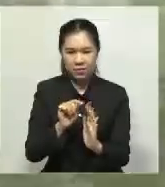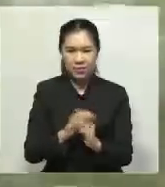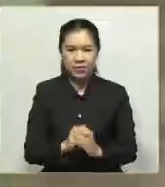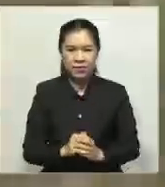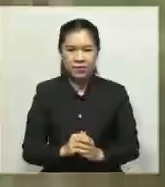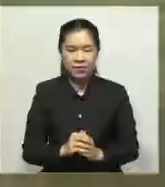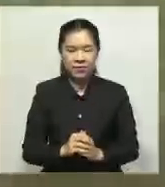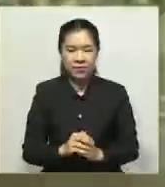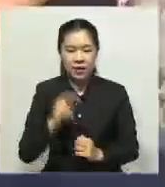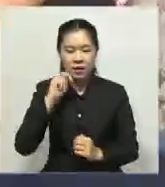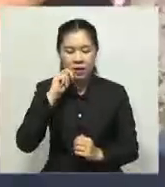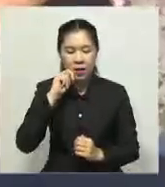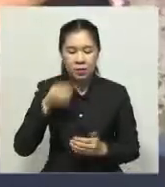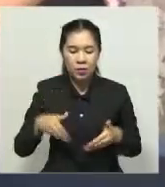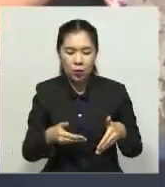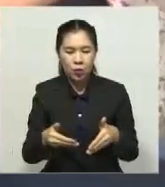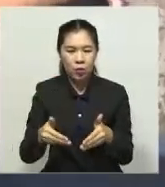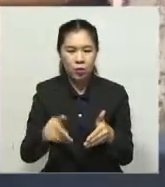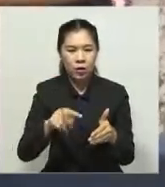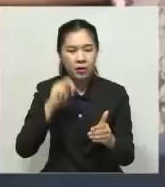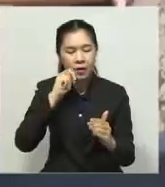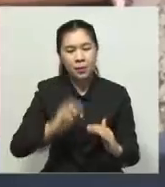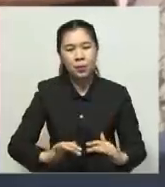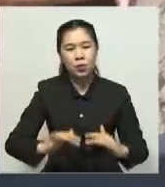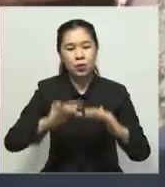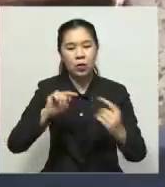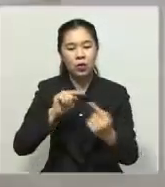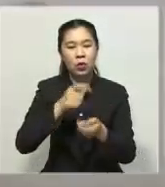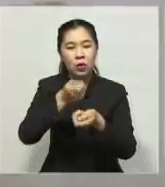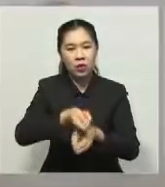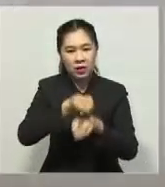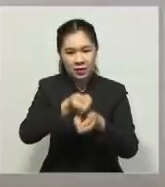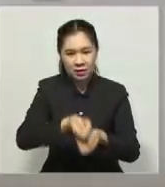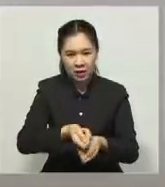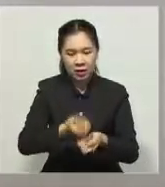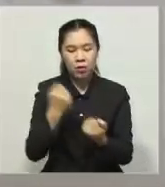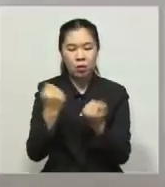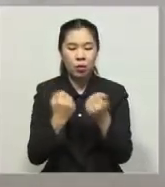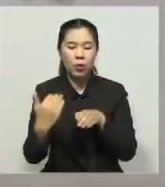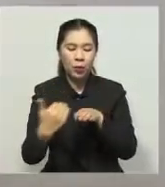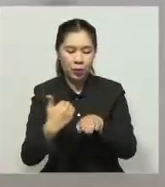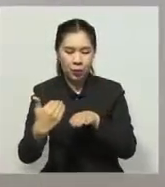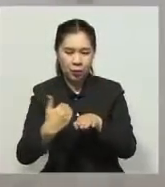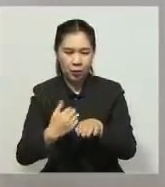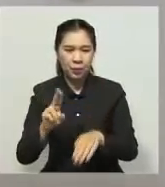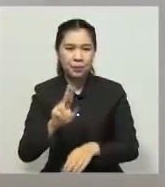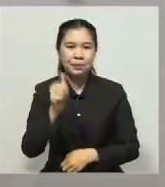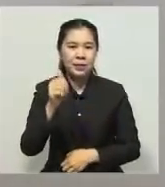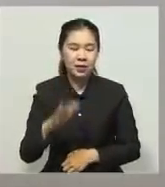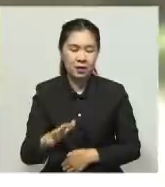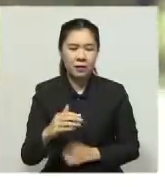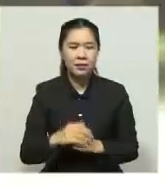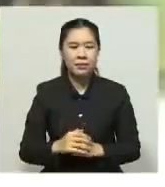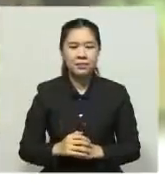จากห้วยบางบาดนะคะโดยน้ำได้ท่วมพื้นที่เกษตรแล้วก็เส้นทางการสัญจรของชาวบ้านค่ะโดยผู้ใหญ่บ้